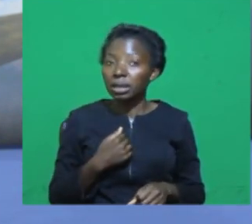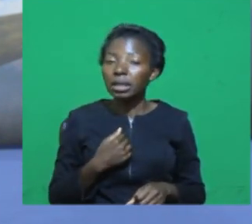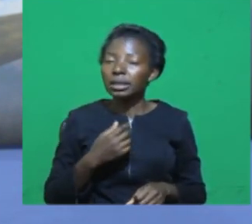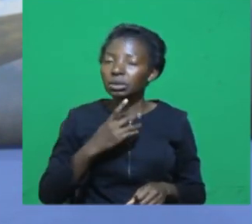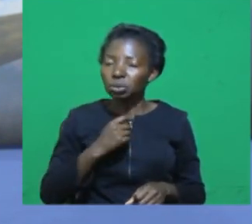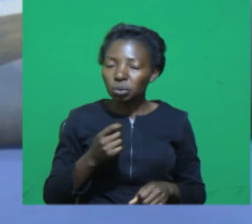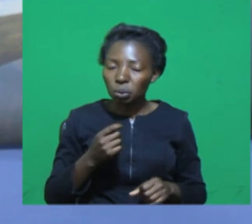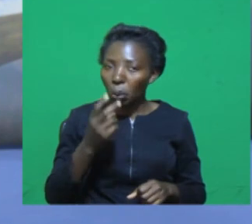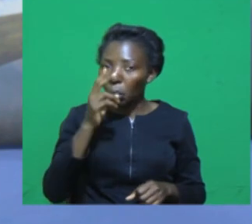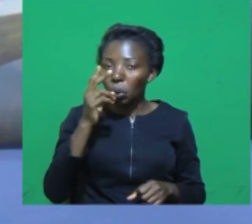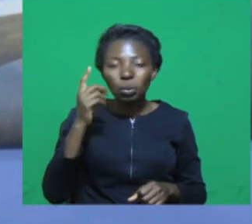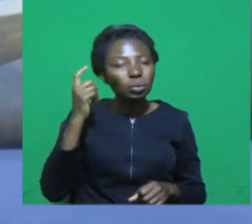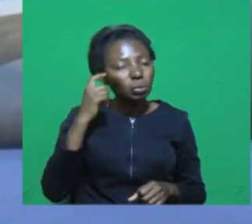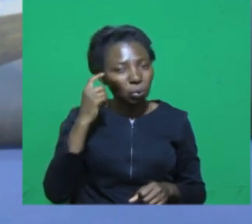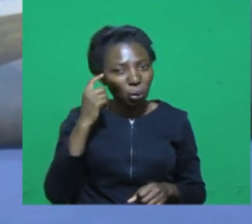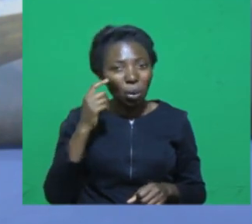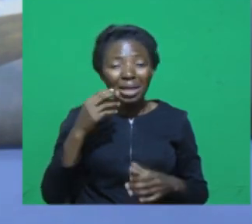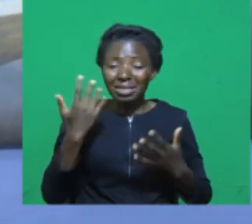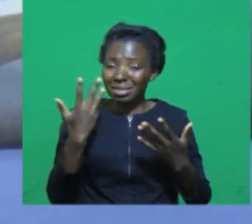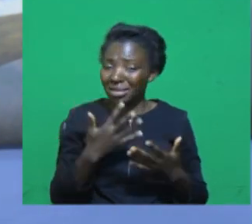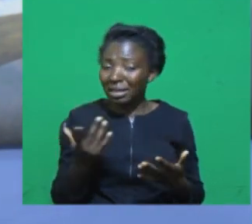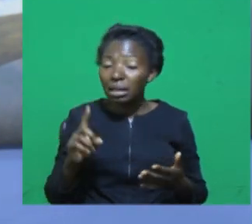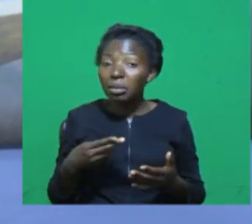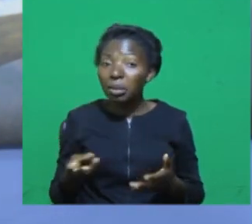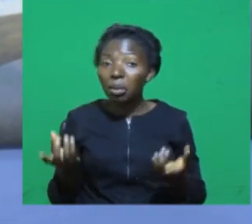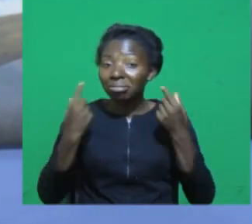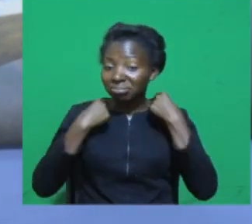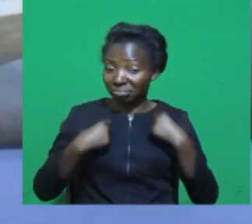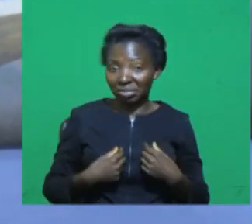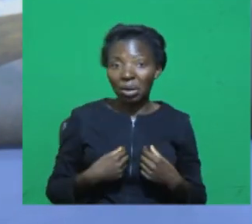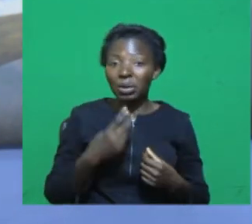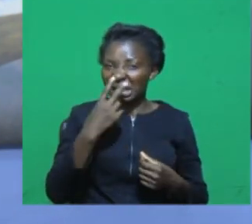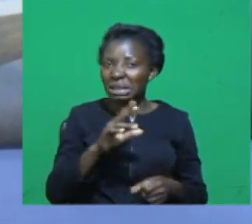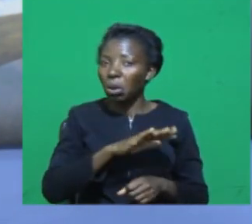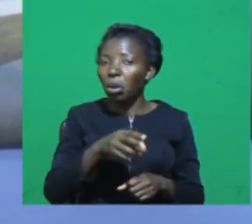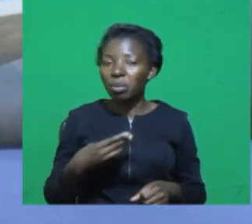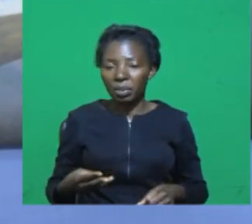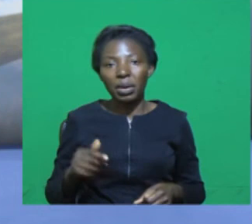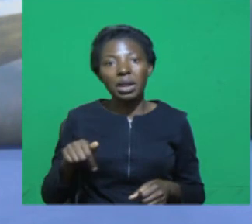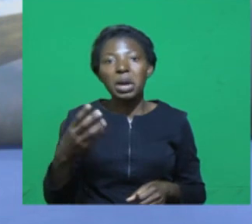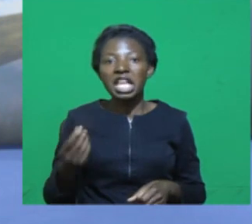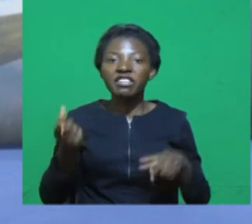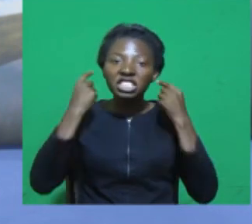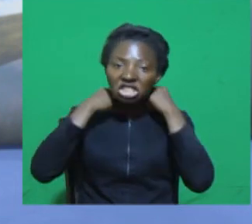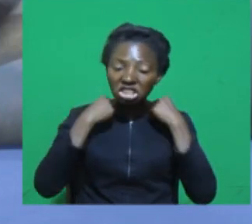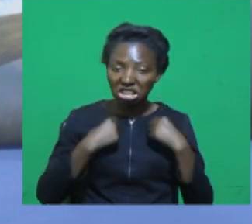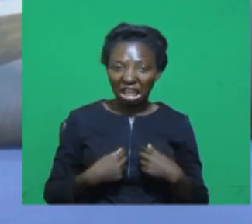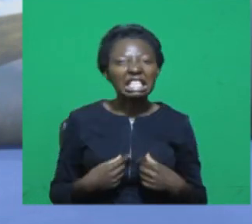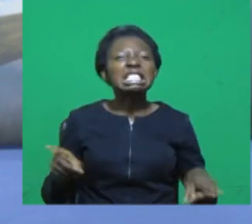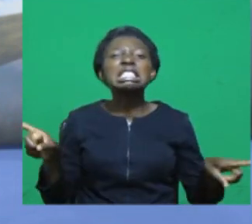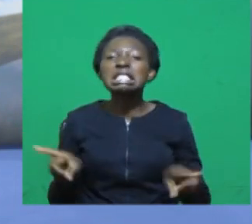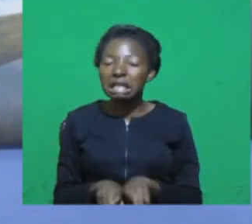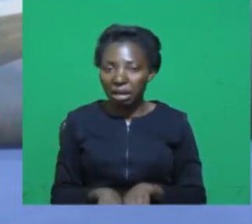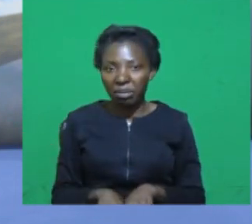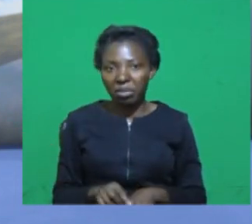zvinorembedzwa muhuro zvine chekuita kunamatwa kwezvimwe zvinhu. Unogona kuona vese vanorembedza cheni ine design